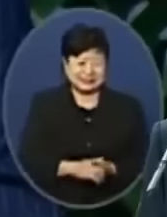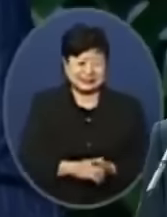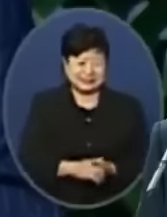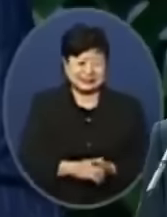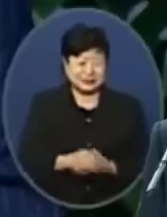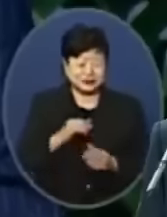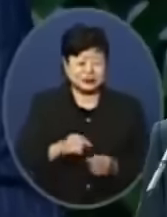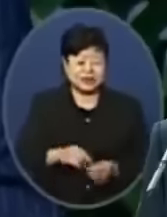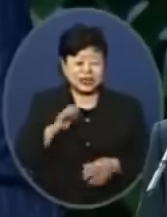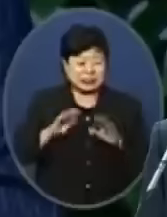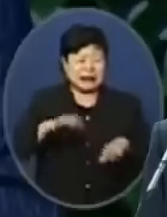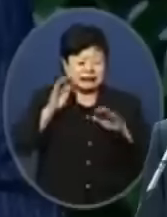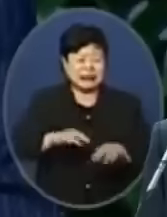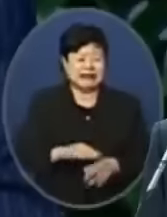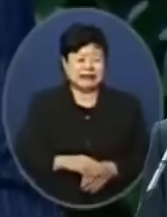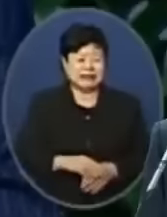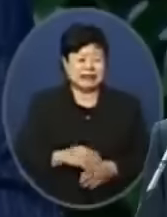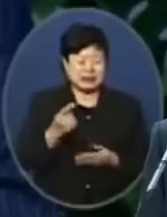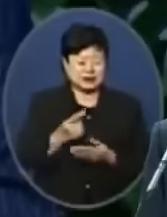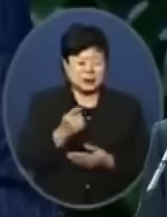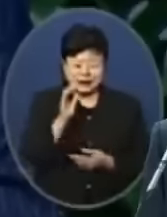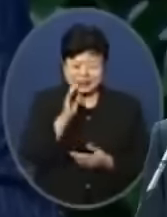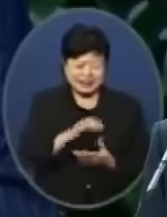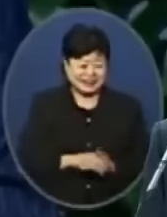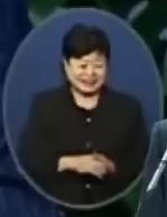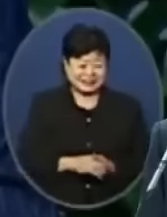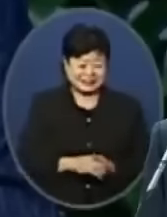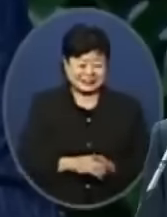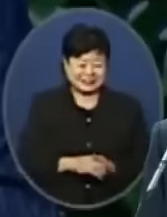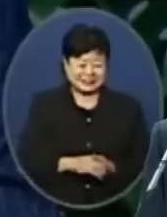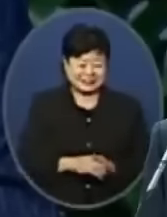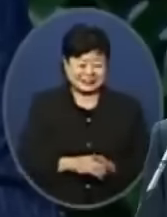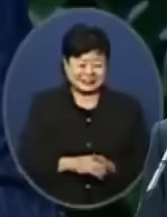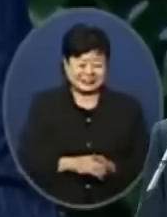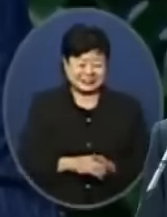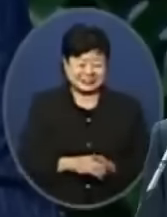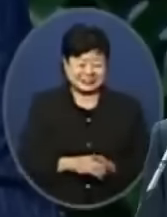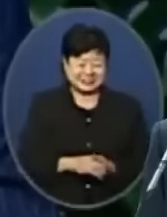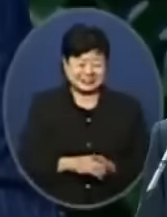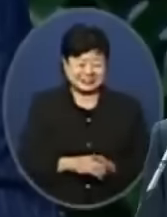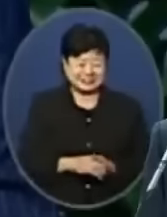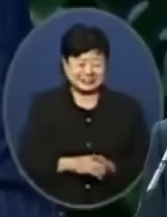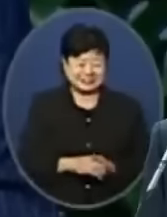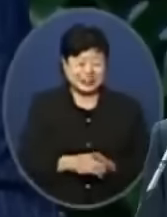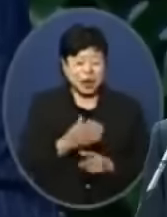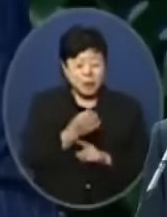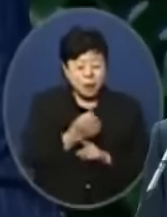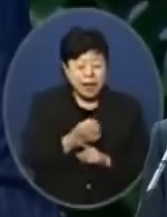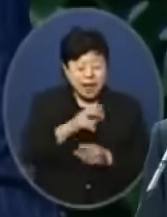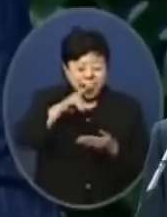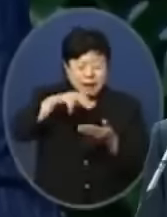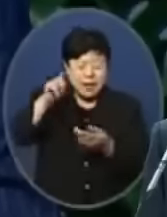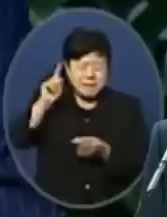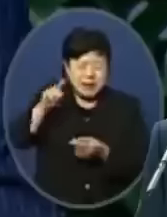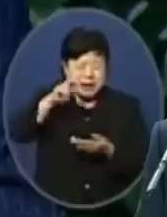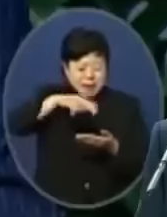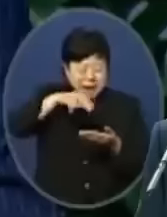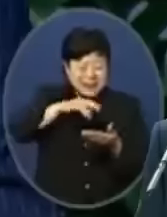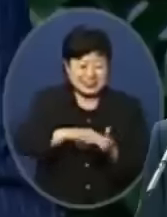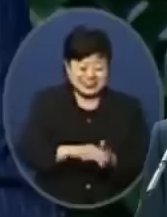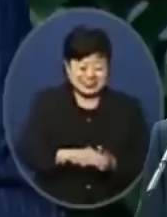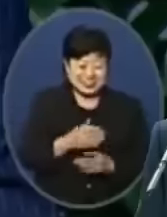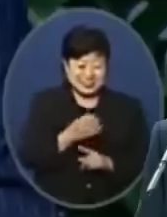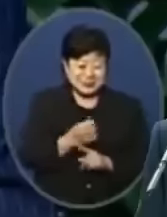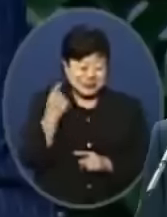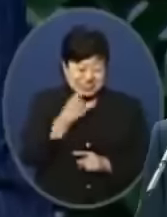던졌다가 주일날 성경을 내리려고 찾아가지고서 들고 나온 것을 하지 마십시오. 이게 보배인데 금은 보화보다